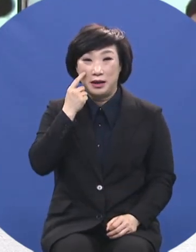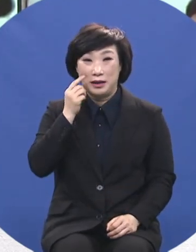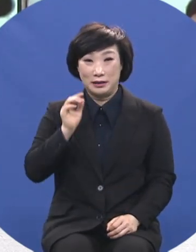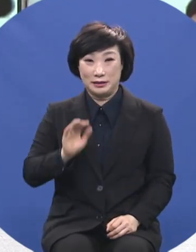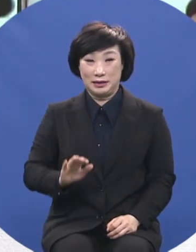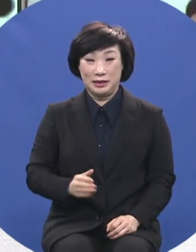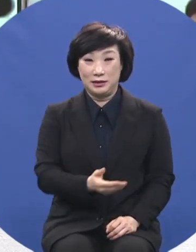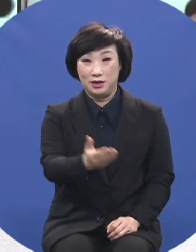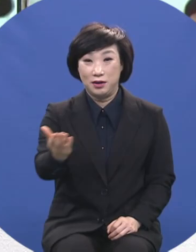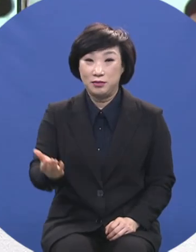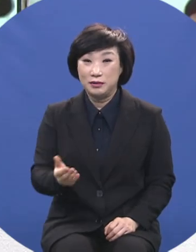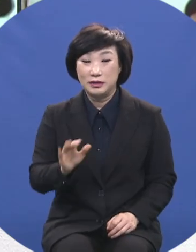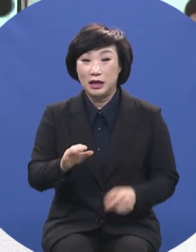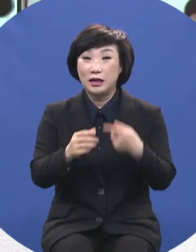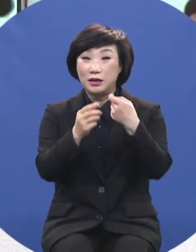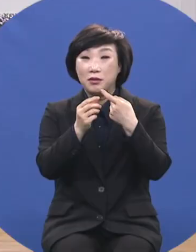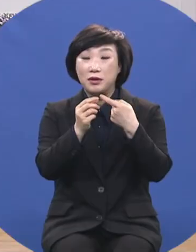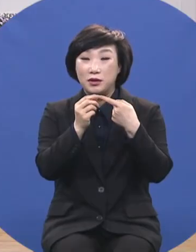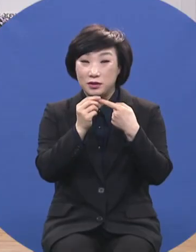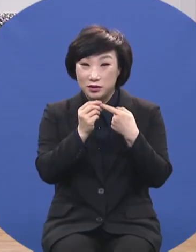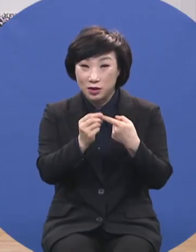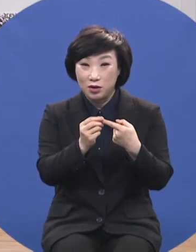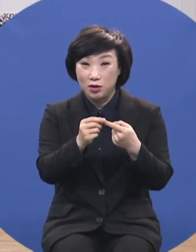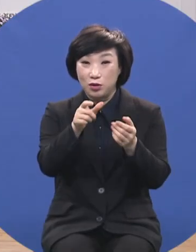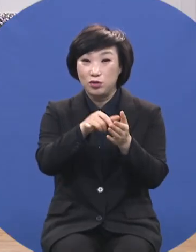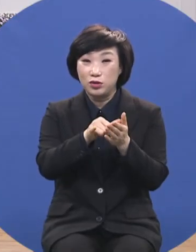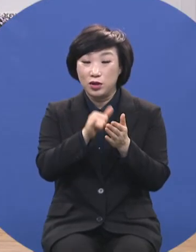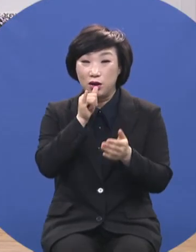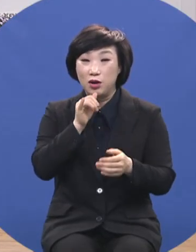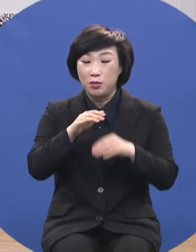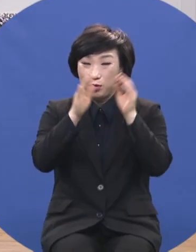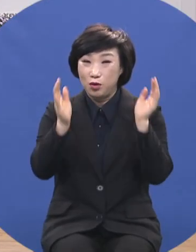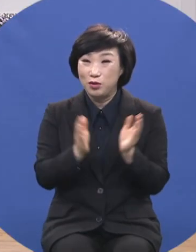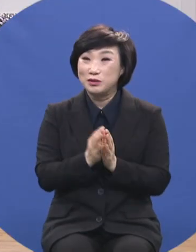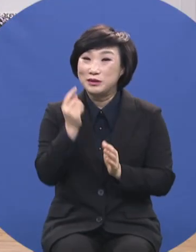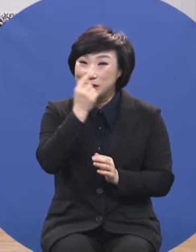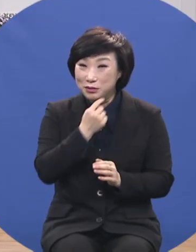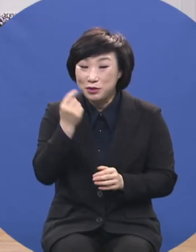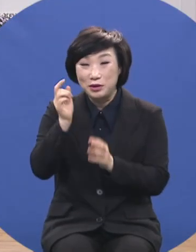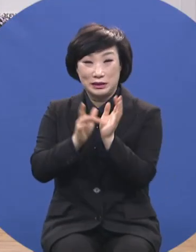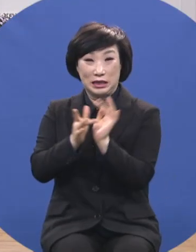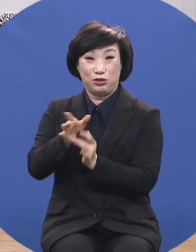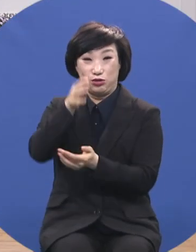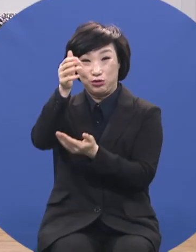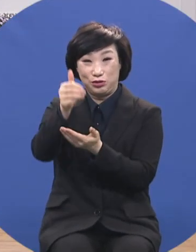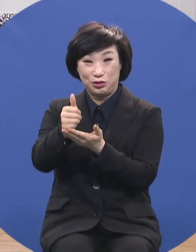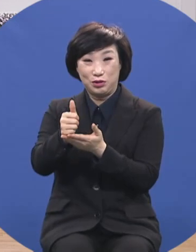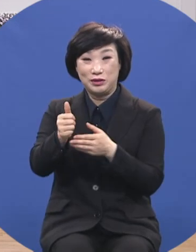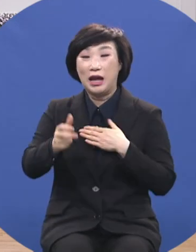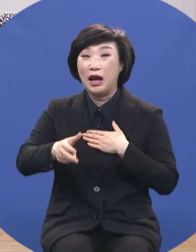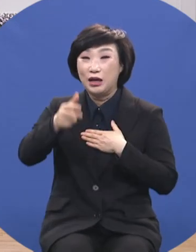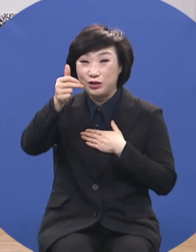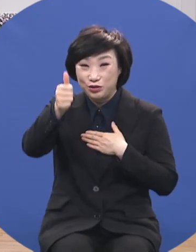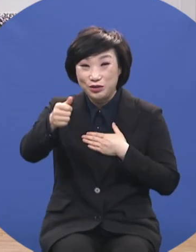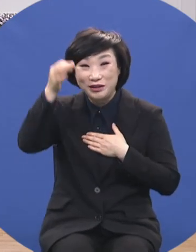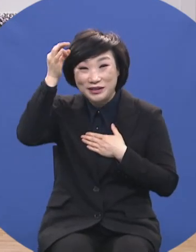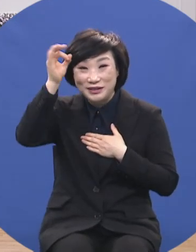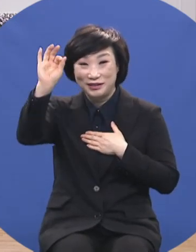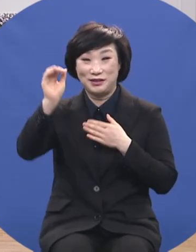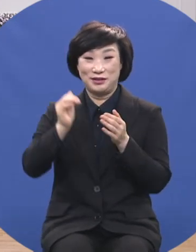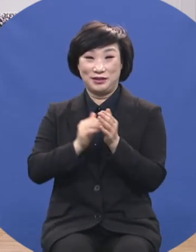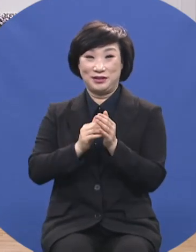여러분 11절에 뭐라고 말하죠? 모든 입으로 예수 그리스도를 주라